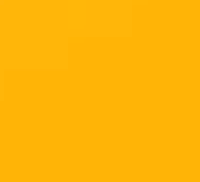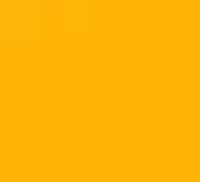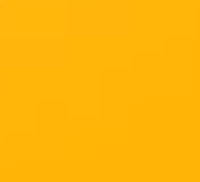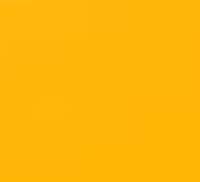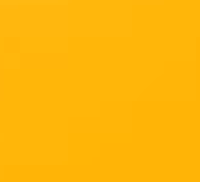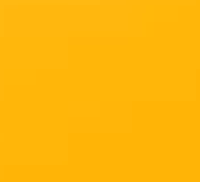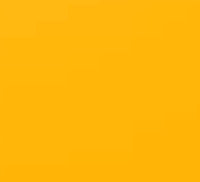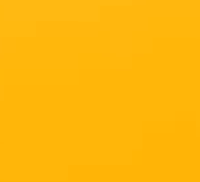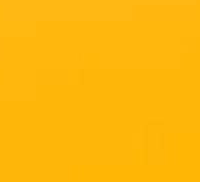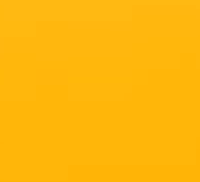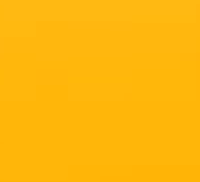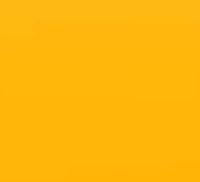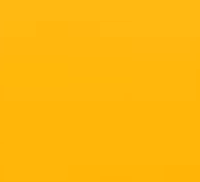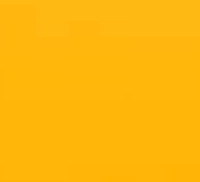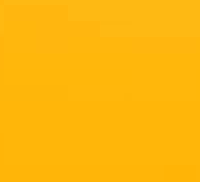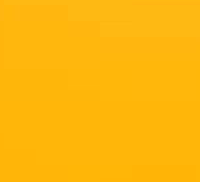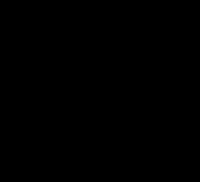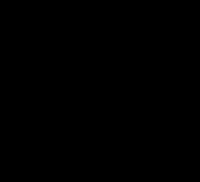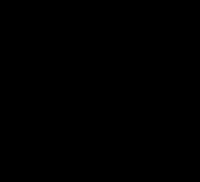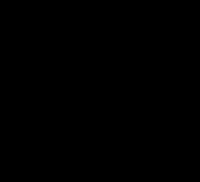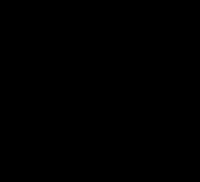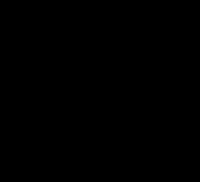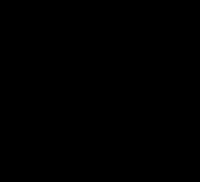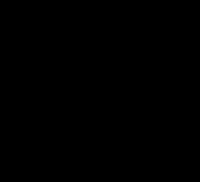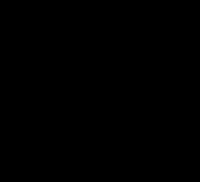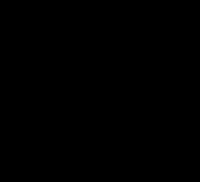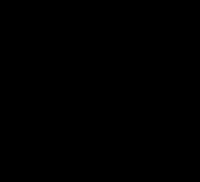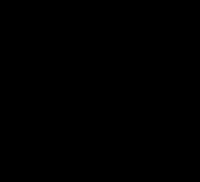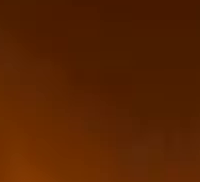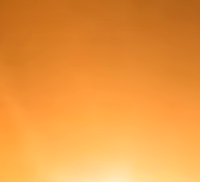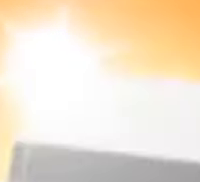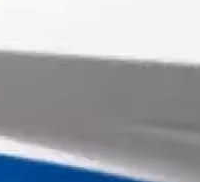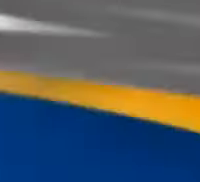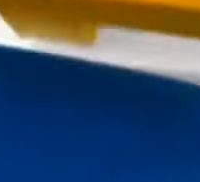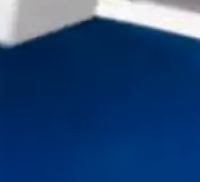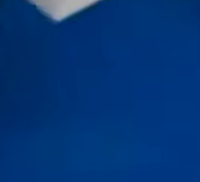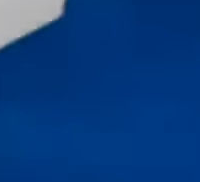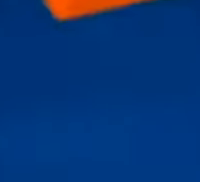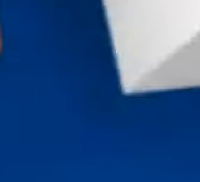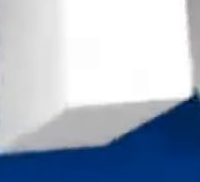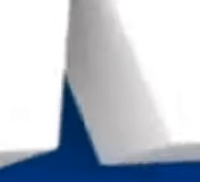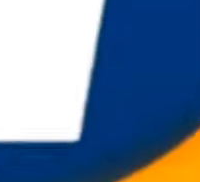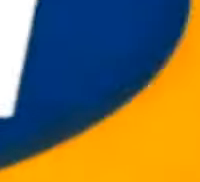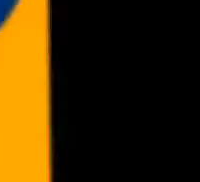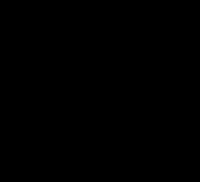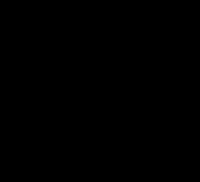ukusiza ibusiness yakho. Everywhere you go, MTN.